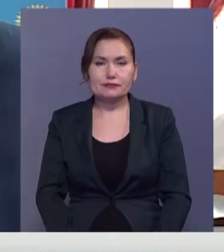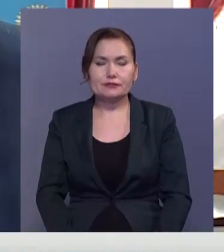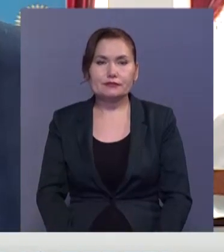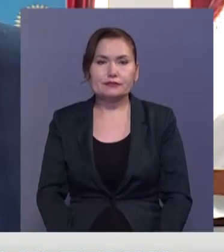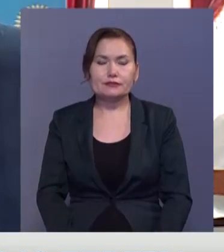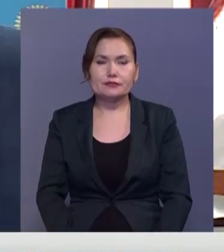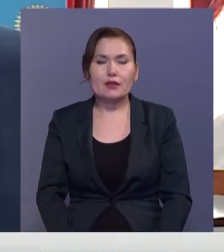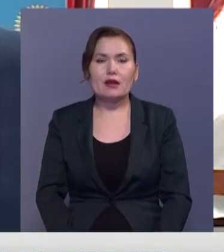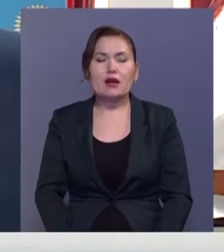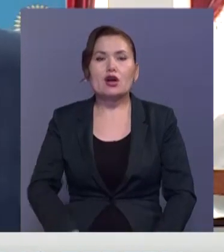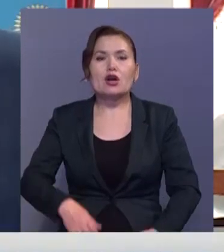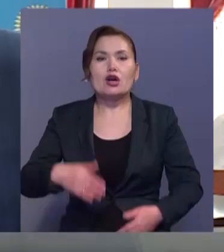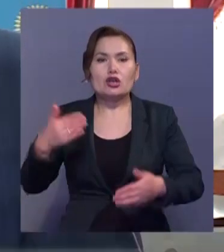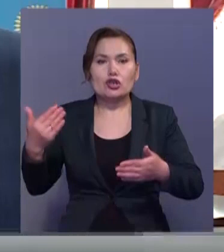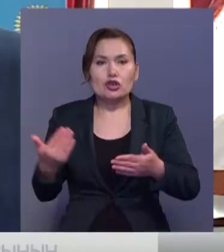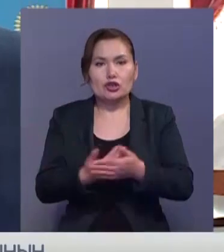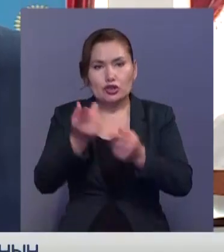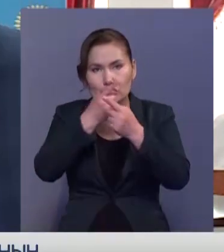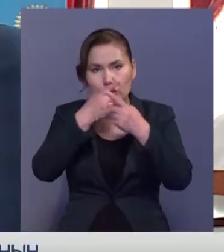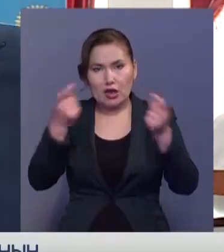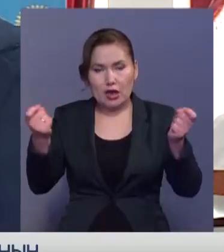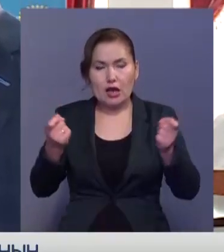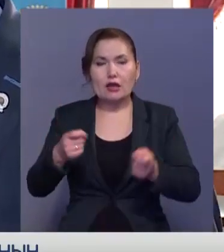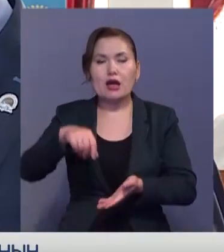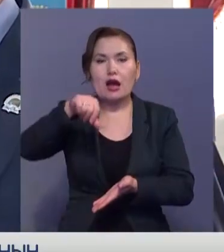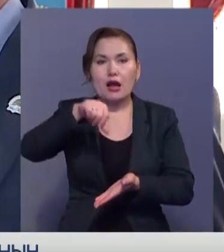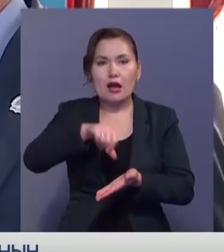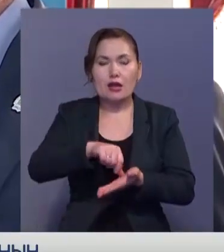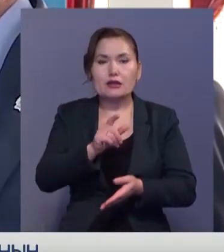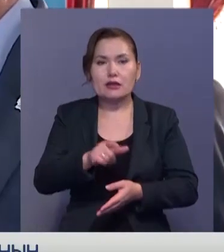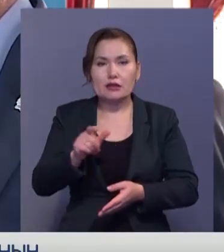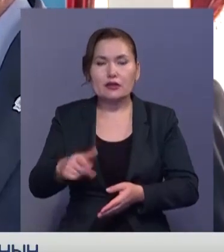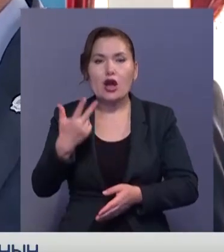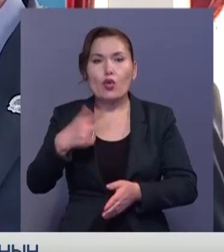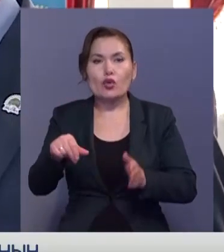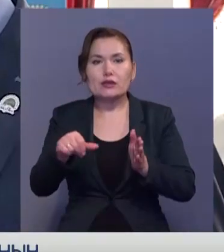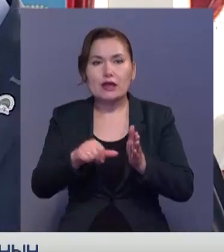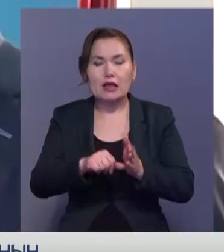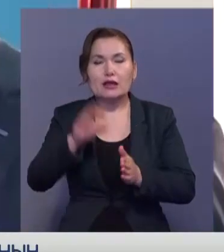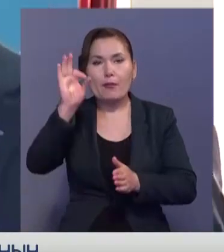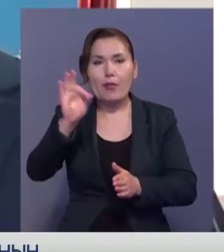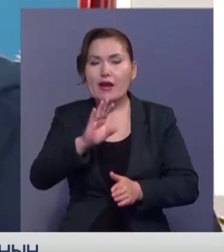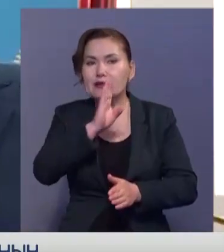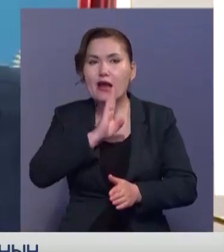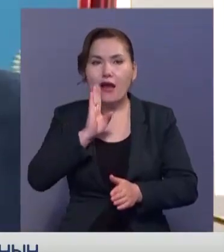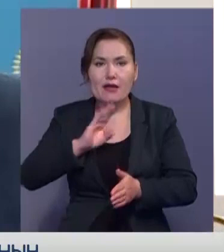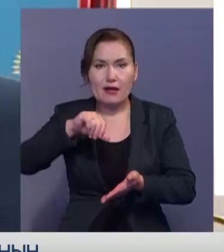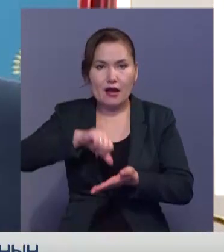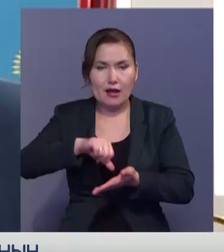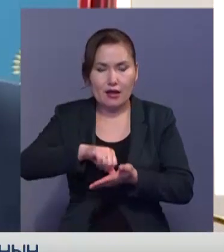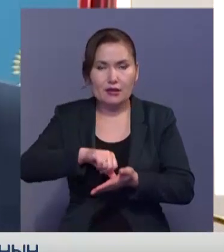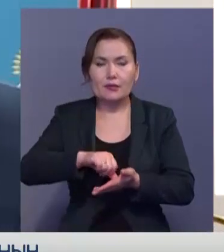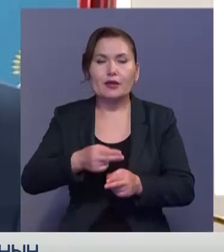Бір жаңалығы, сол қатысып атқан адамдардың арасында бізде 36%-дан астамы әйел адамдар. 20%-дан